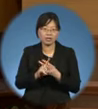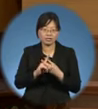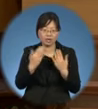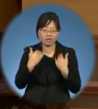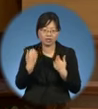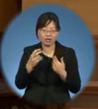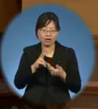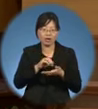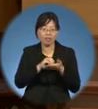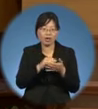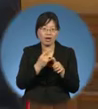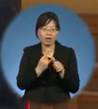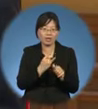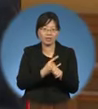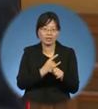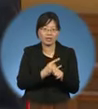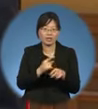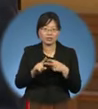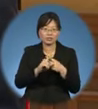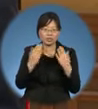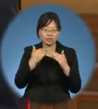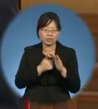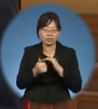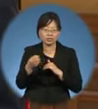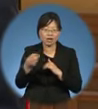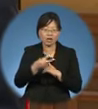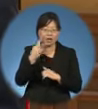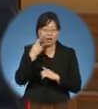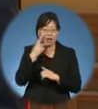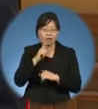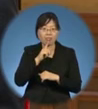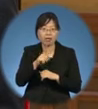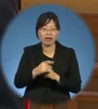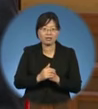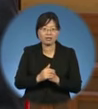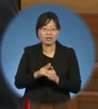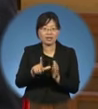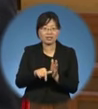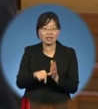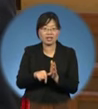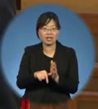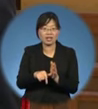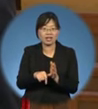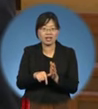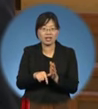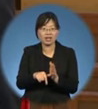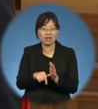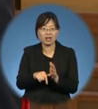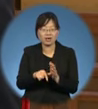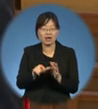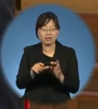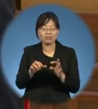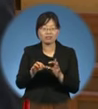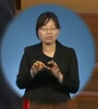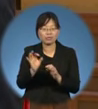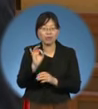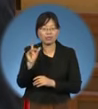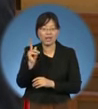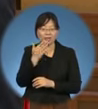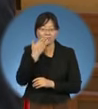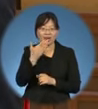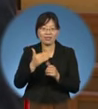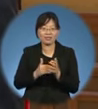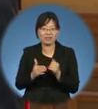와라. 중학교 선수로 다시 뛰라는 예, 거죠. 예. 그때 당시에는 그게 통용될 때입니다. 되죠.